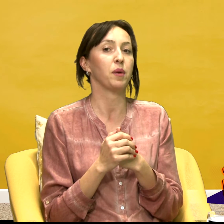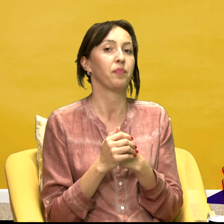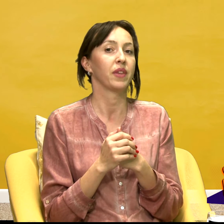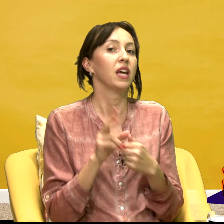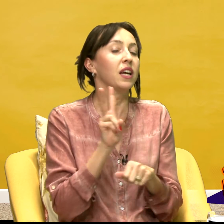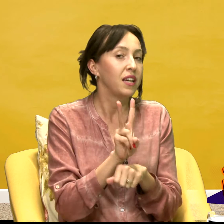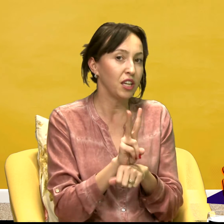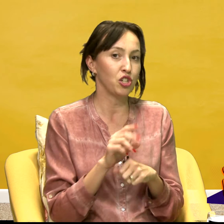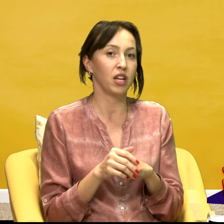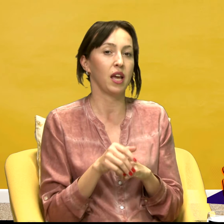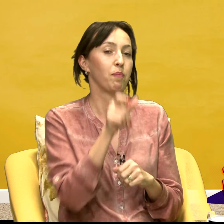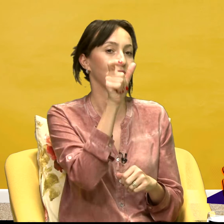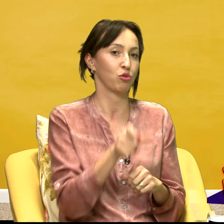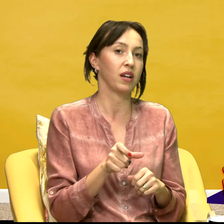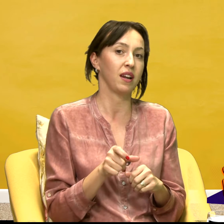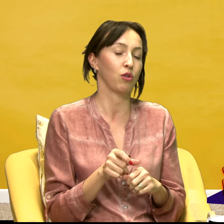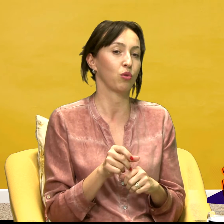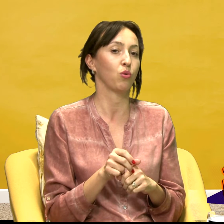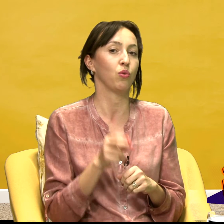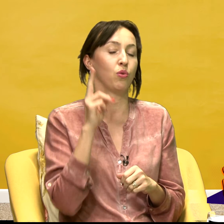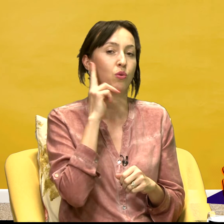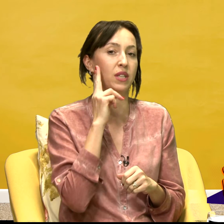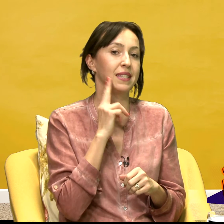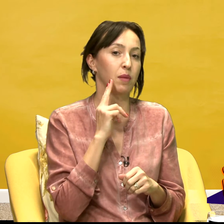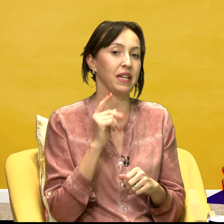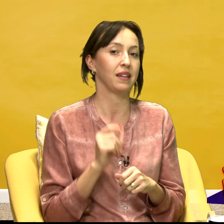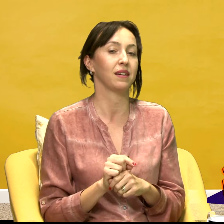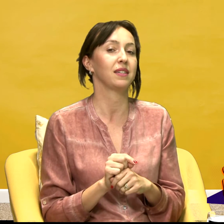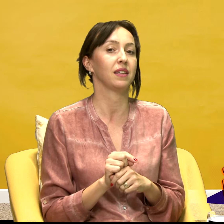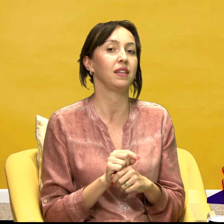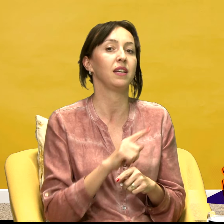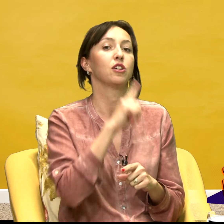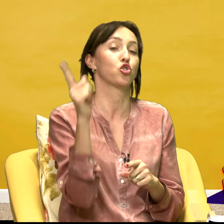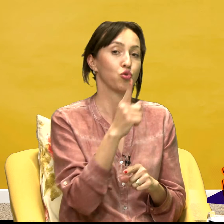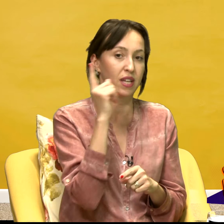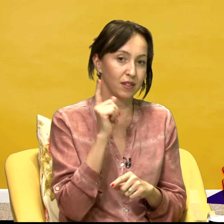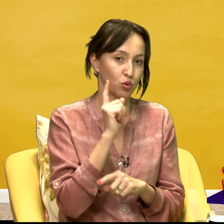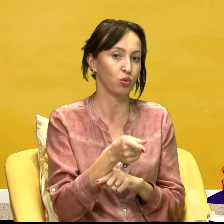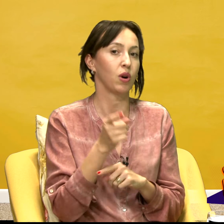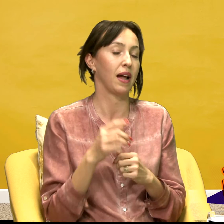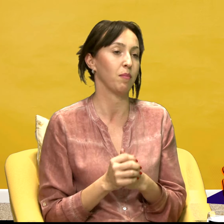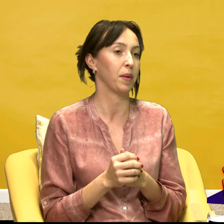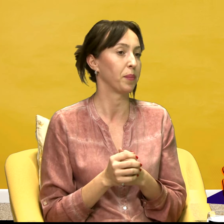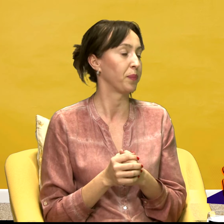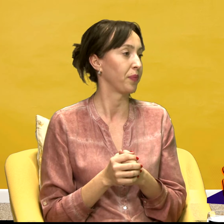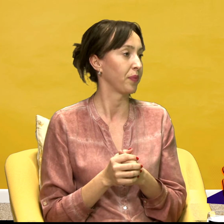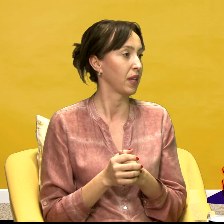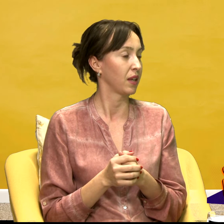interesele, grijile persoanelor cu dizabilități din județul